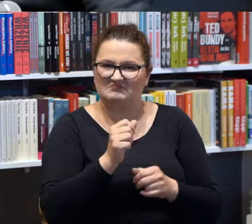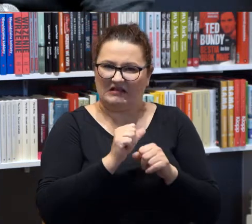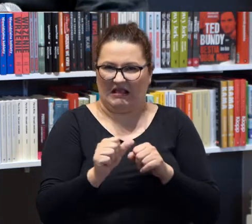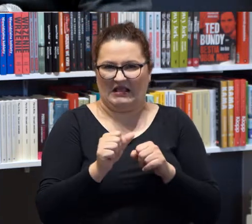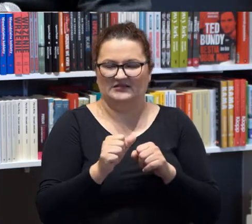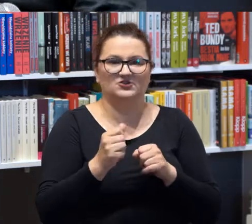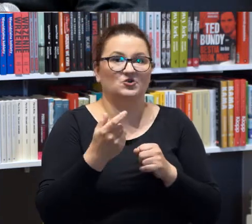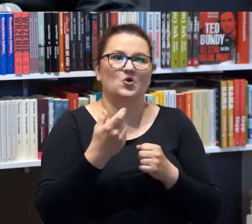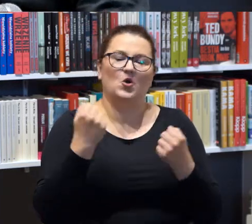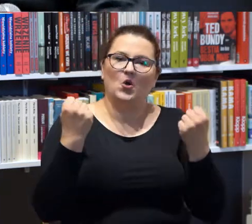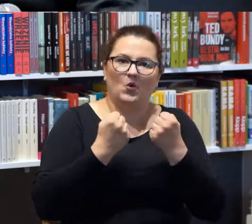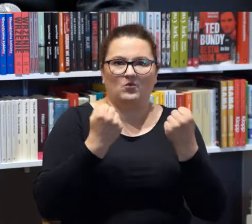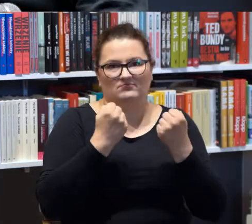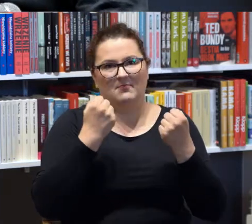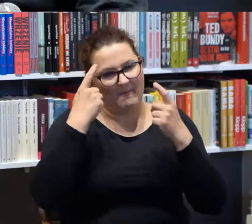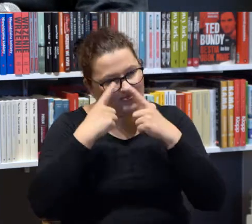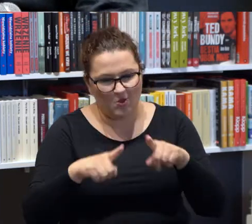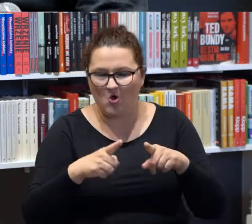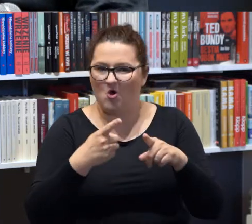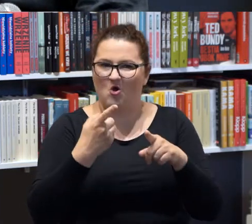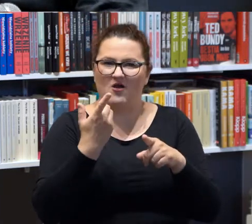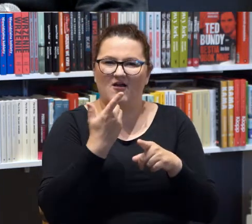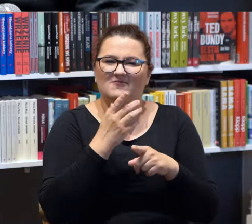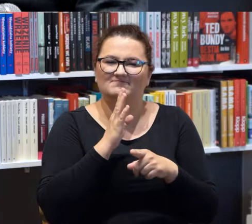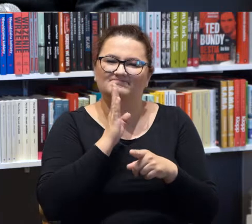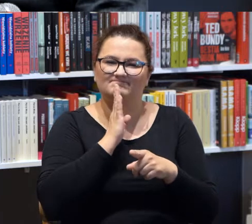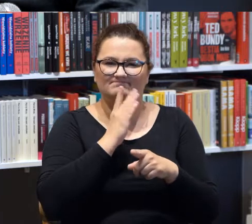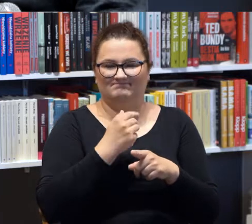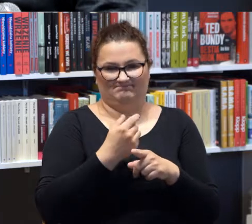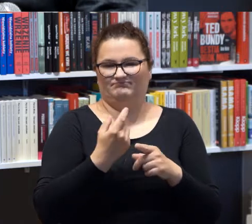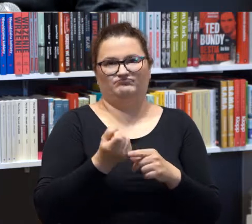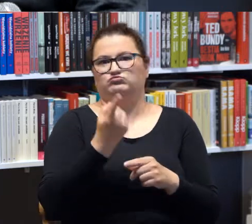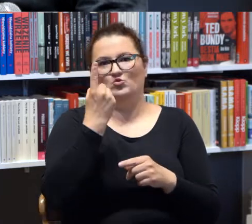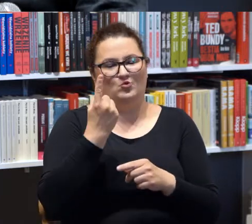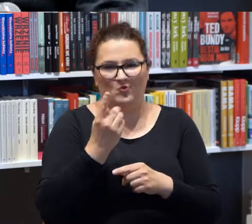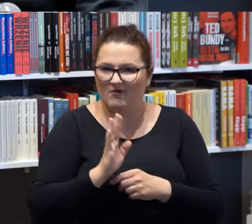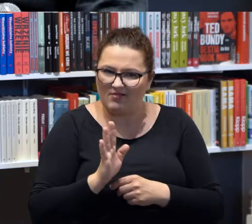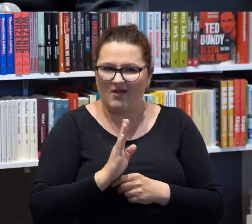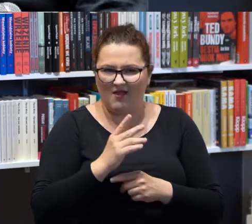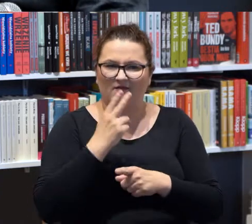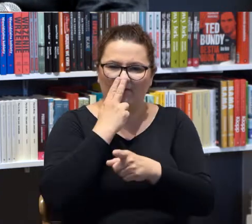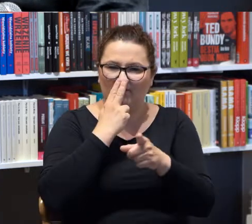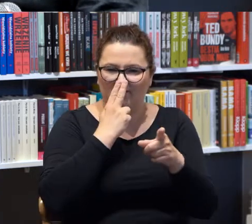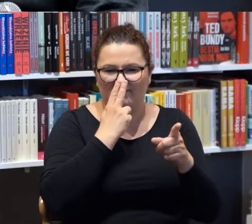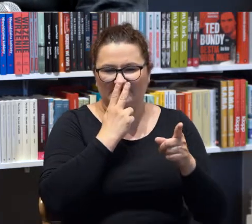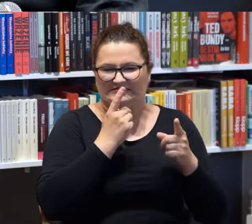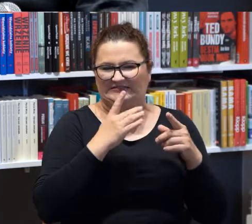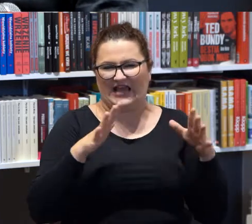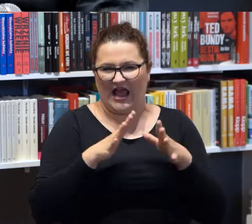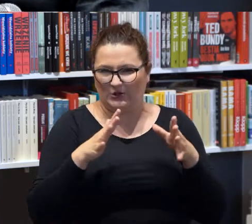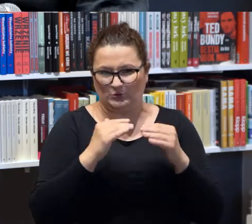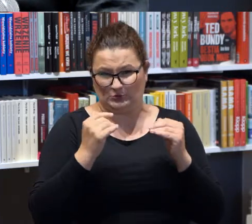taka patologia rozumiana jako liczbowe odstępstwo od normy, tylko być może niebezpiecznie to się zbliża do